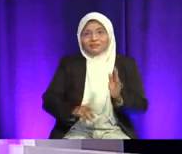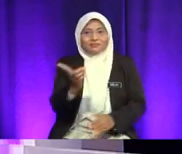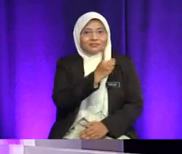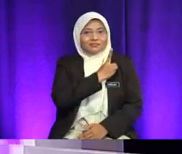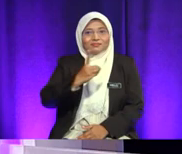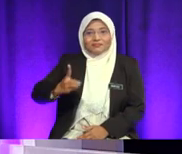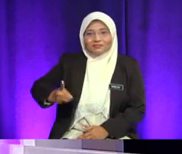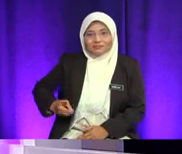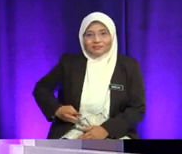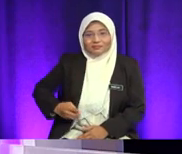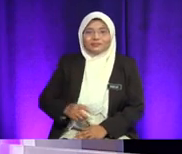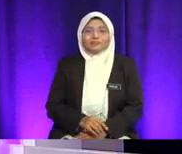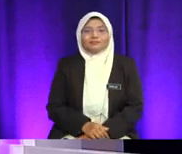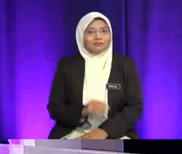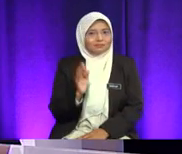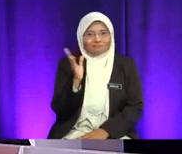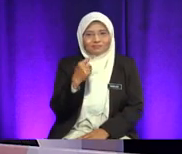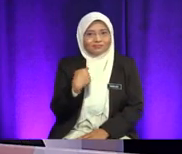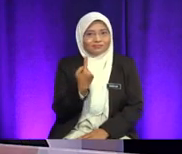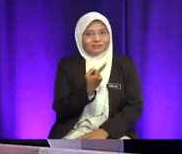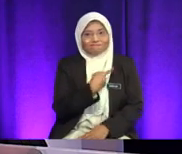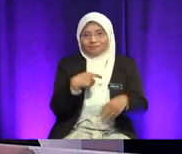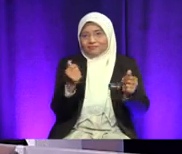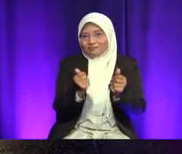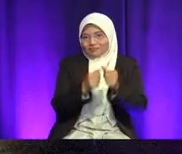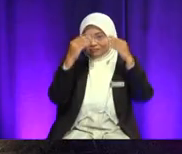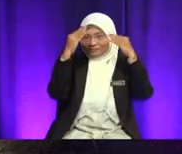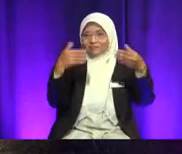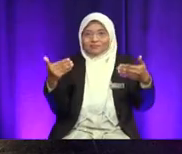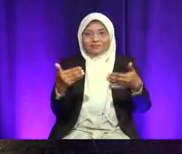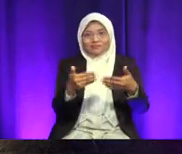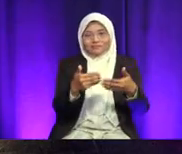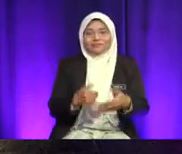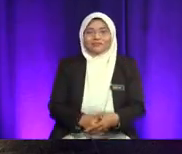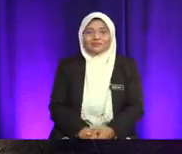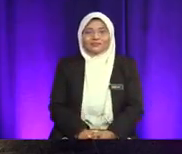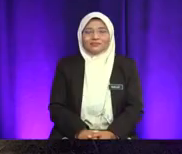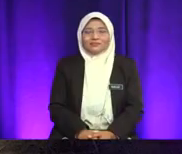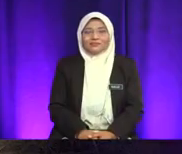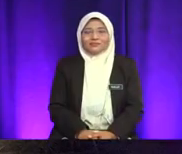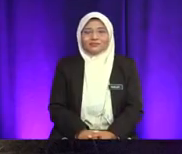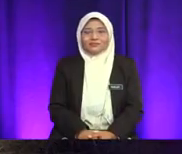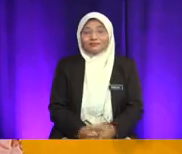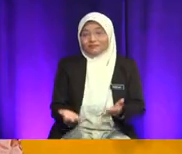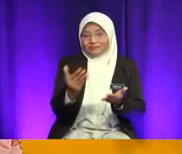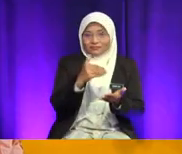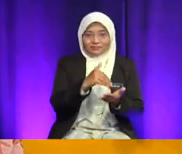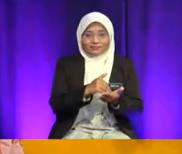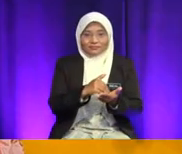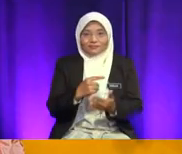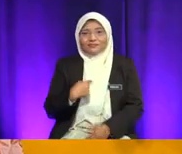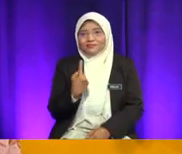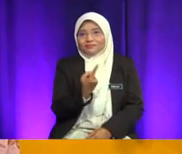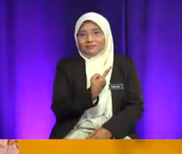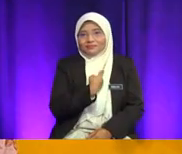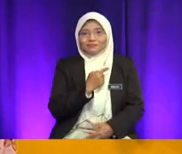kita akan bersama dengan cek guru zana untuk menerangkannya Oke terima kasih terusnya kita akan membincangkan